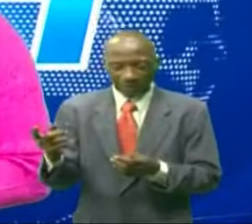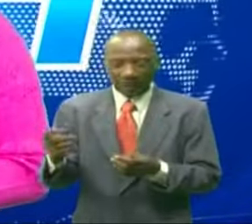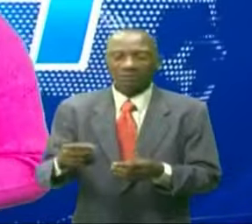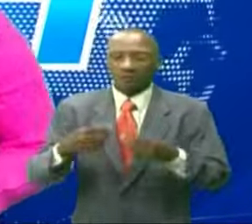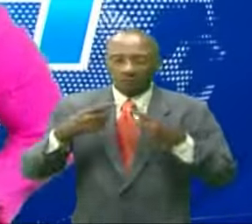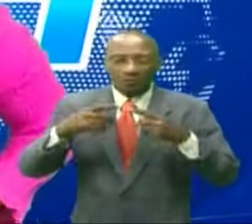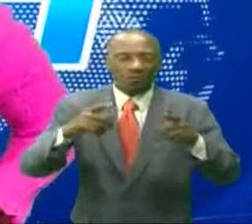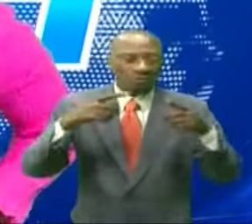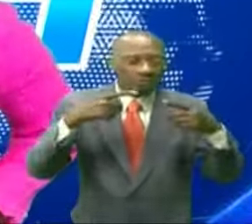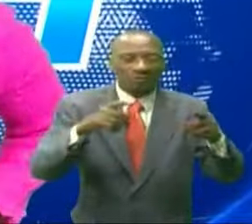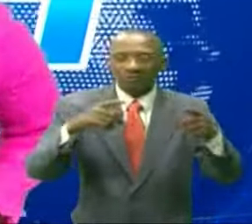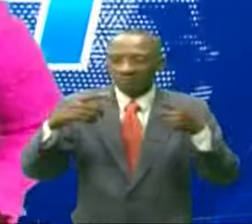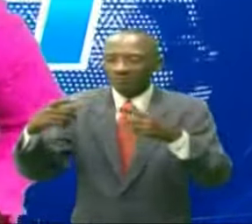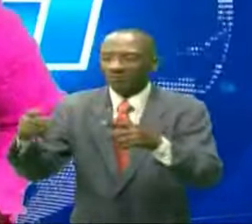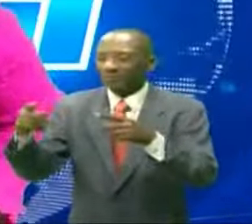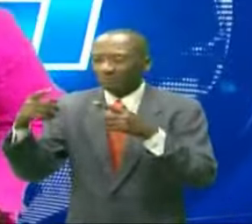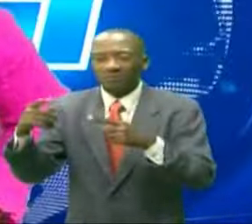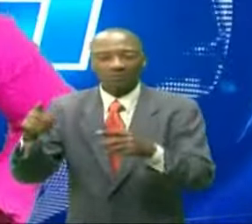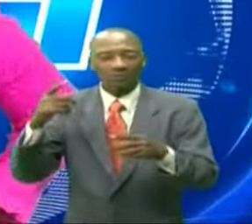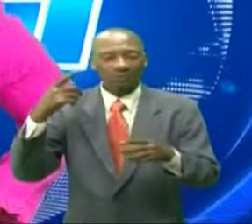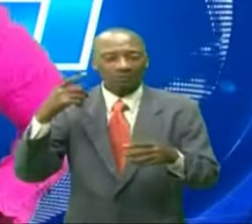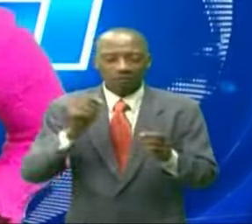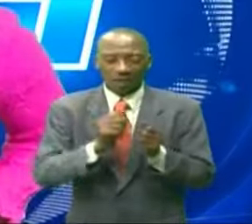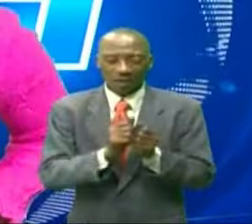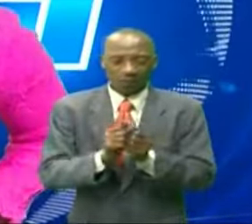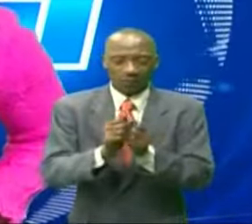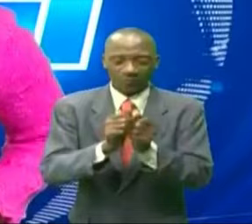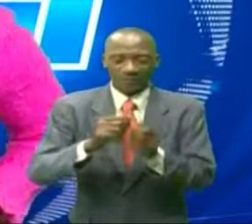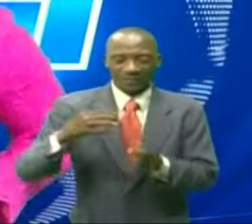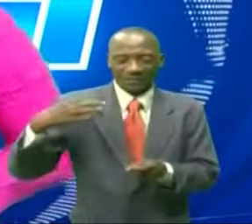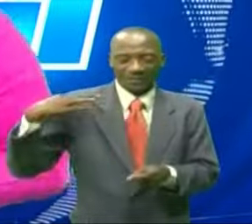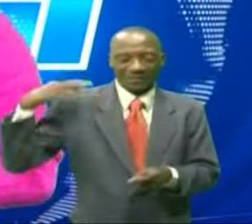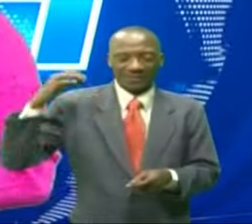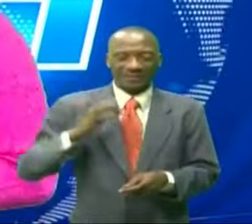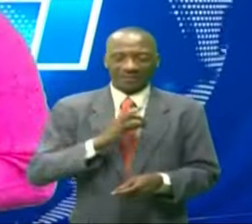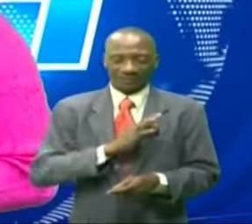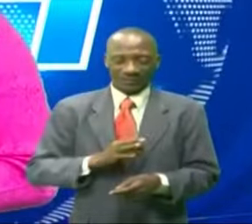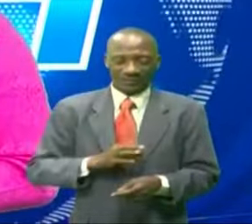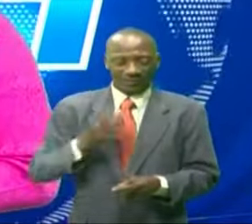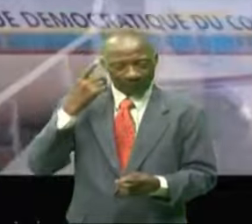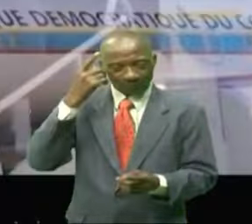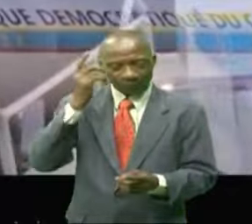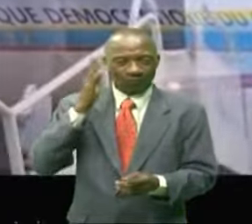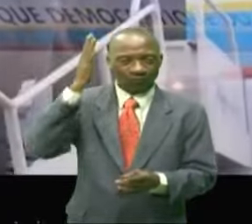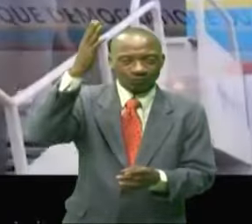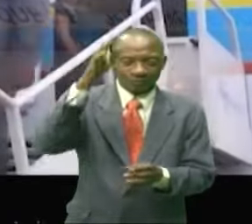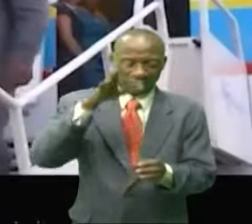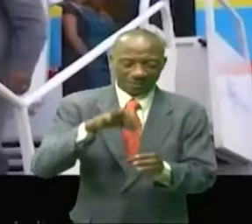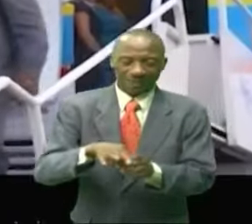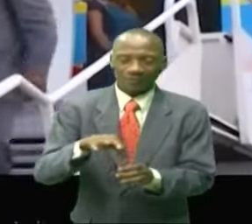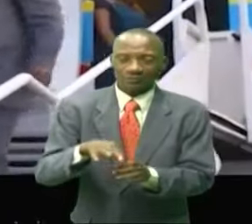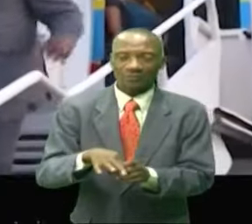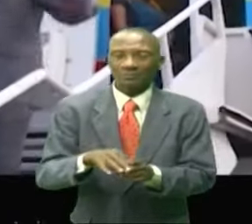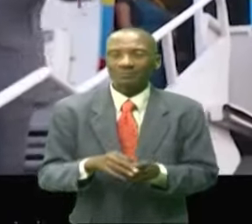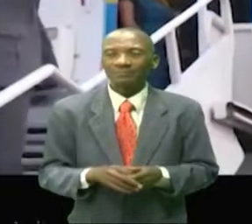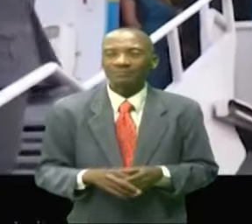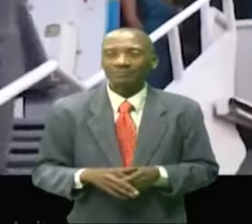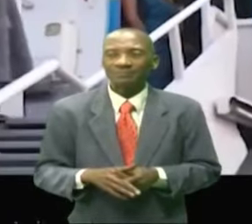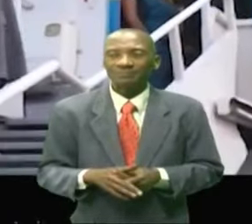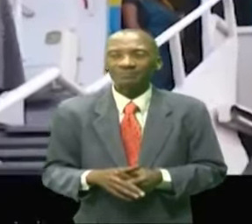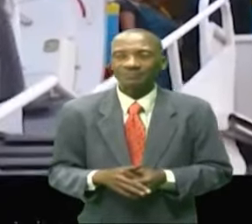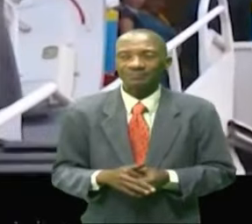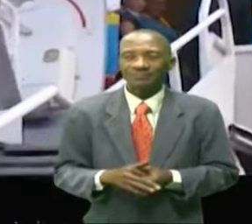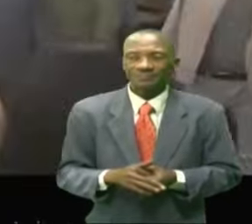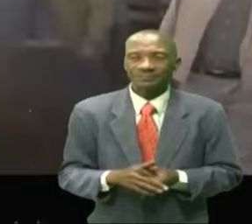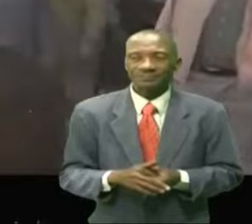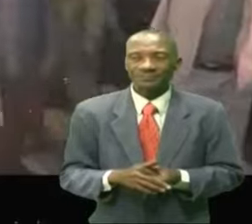pour accompagner le candidat Félix-Antoine Tshisekedi à la CENI. La tournée du chef de l'État,